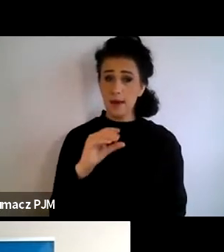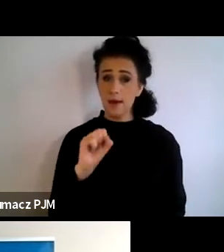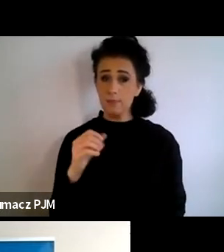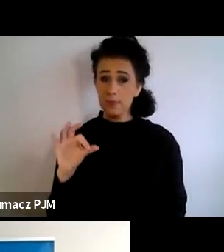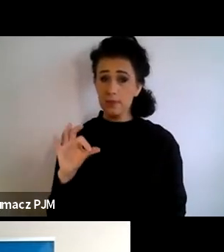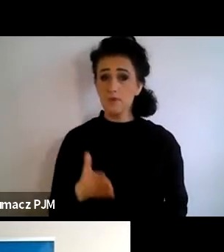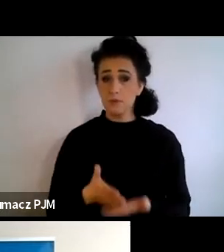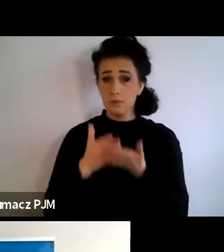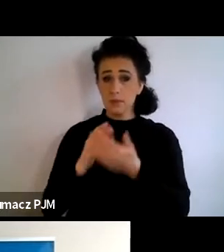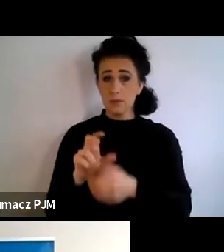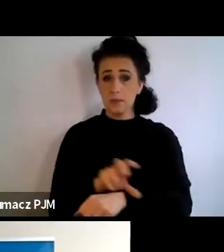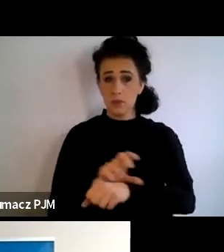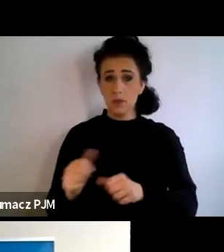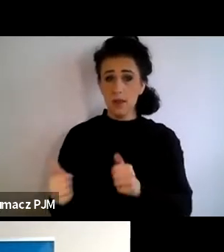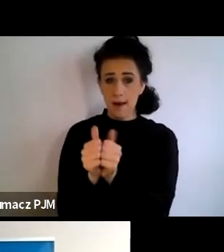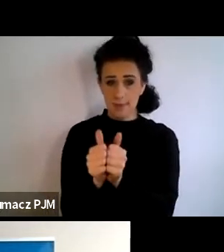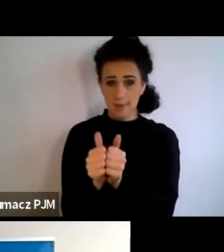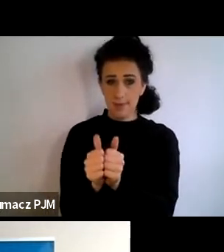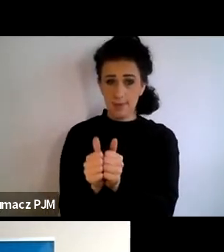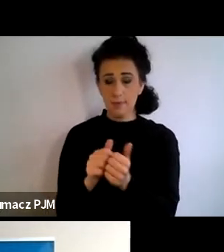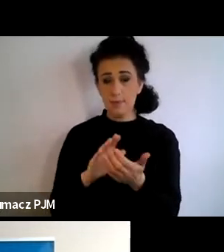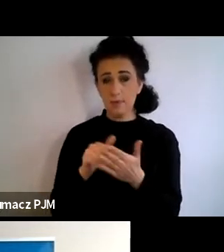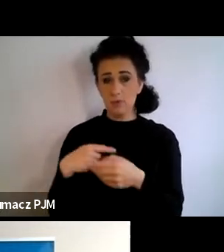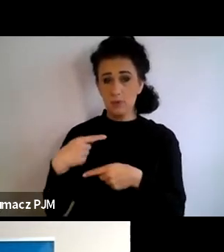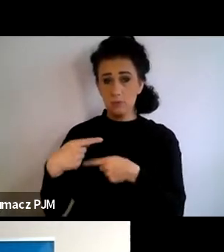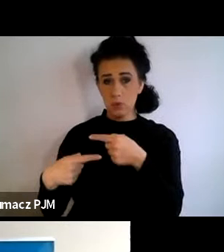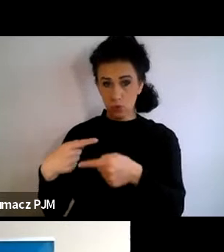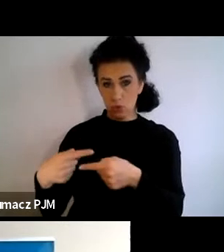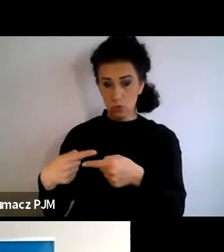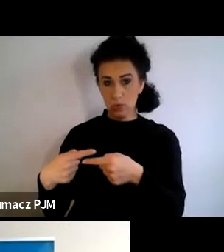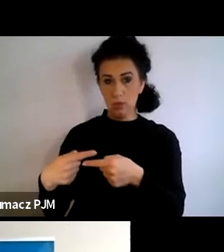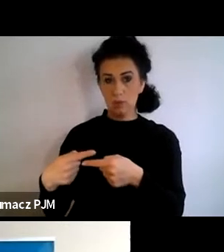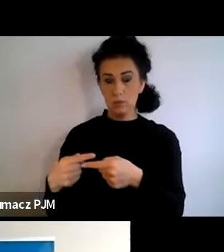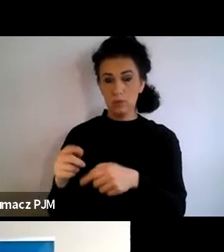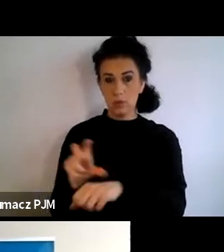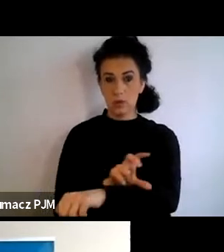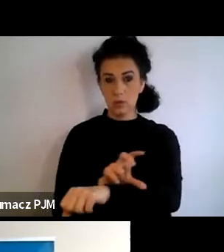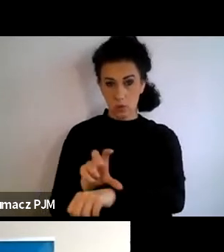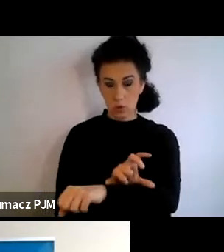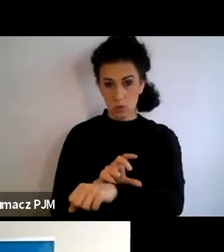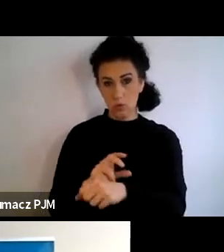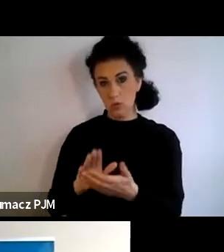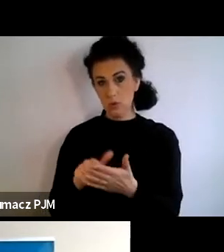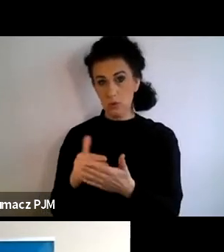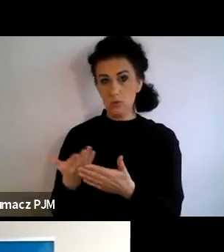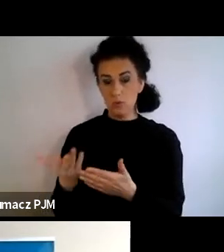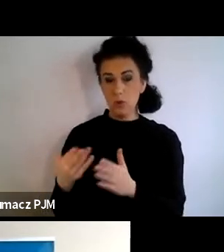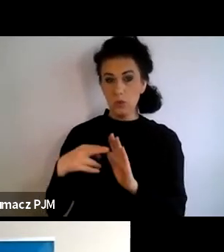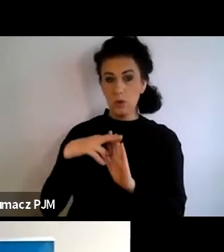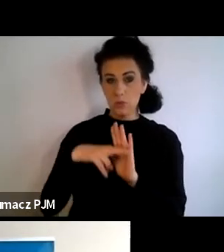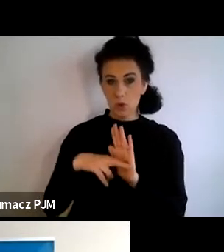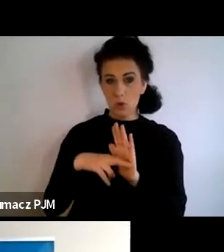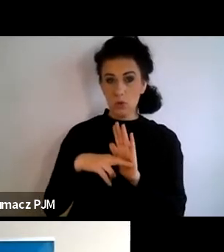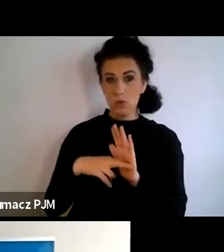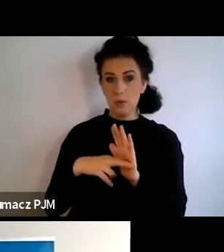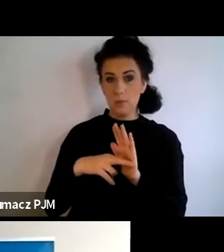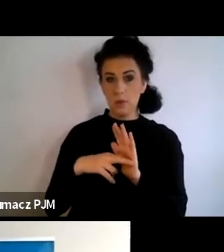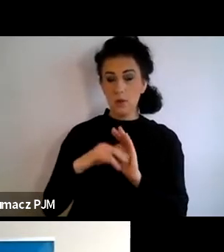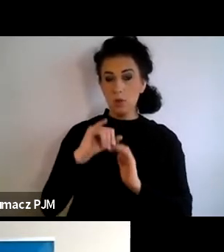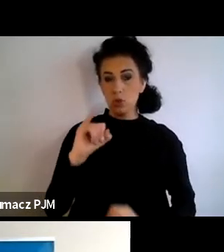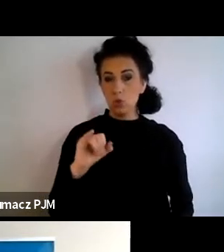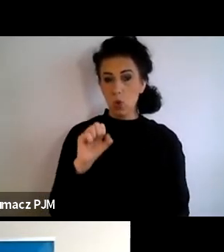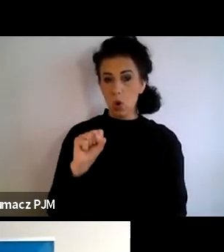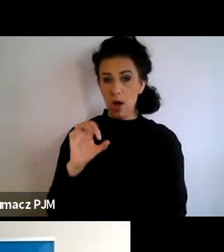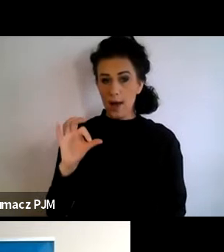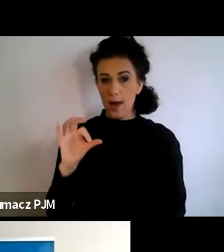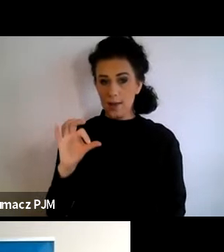dla technologii asystujących. To znaczy producenci tychże technologii, nie wiem, na przykład programu odczytu ekranu JAWS,